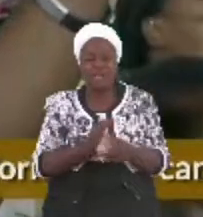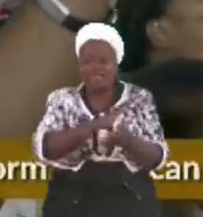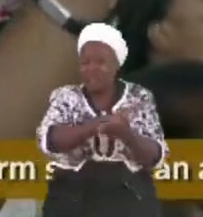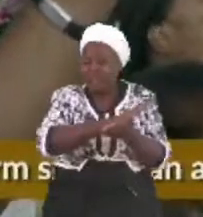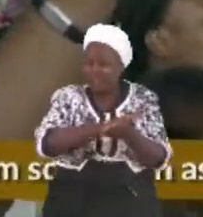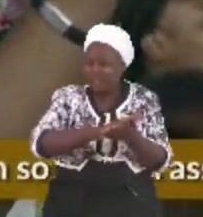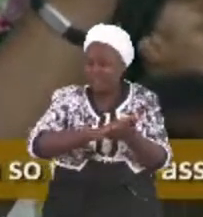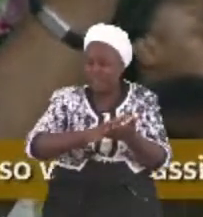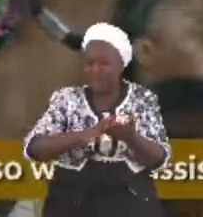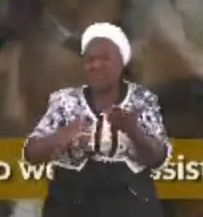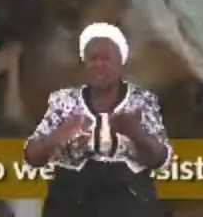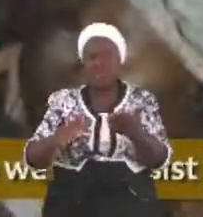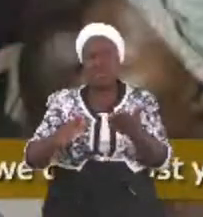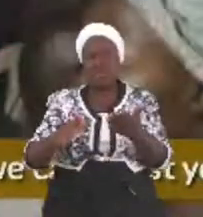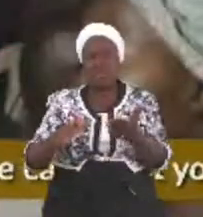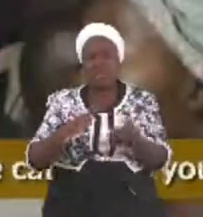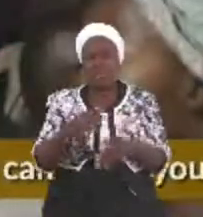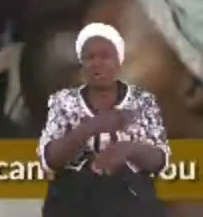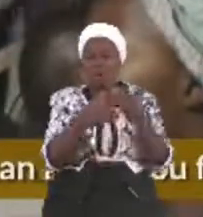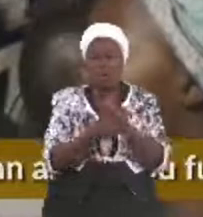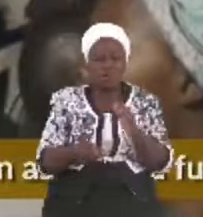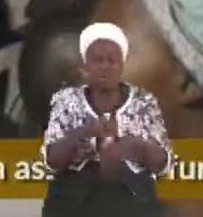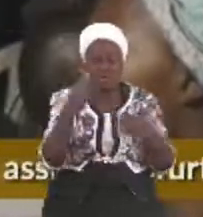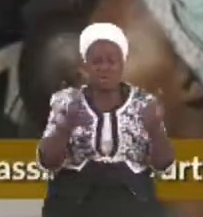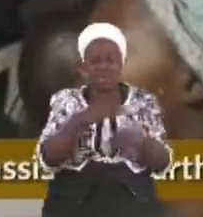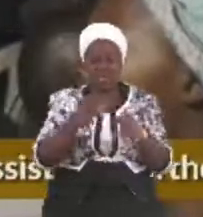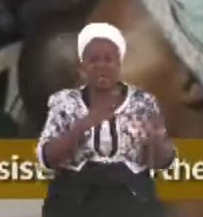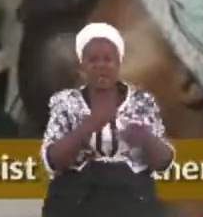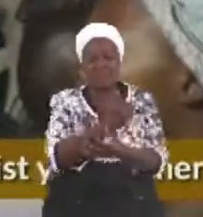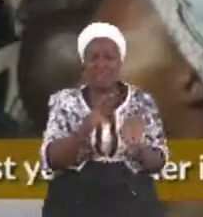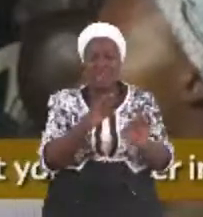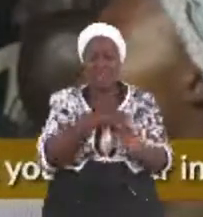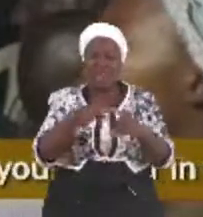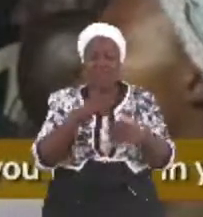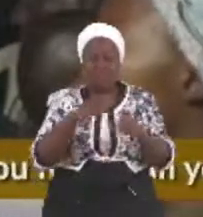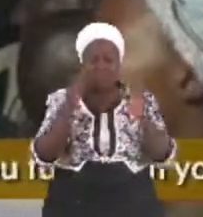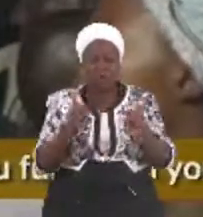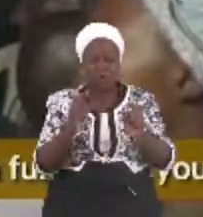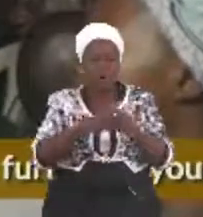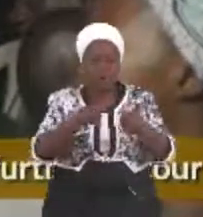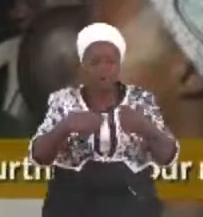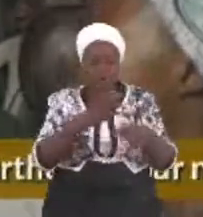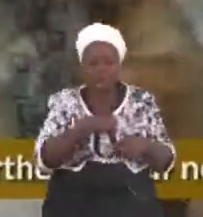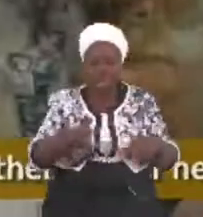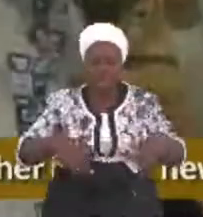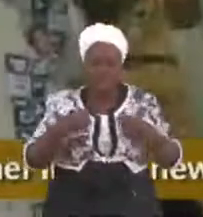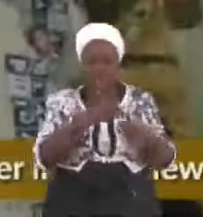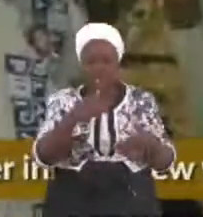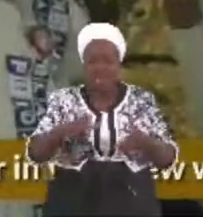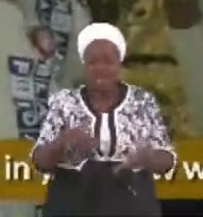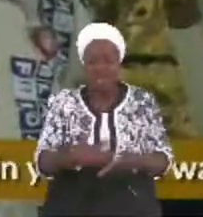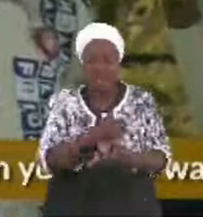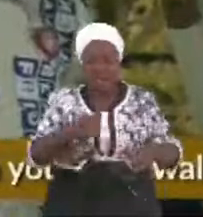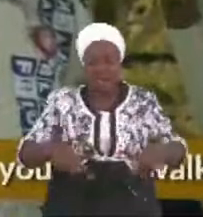Efface tous leurs péchés et affranchis-les. Donne-les le pouvoir d'aller et de mener une nouvelle